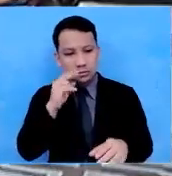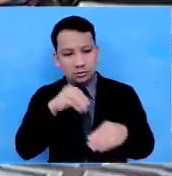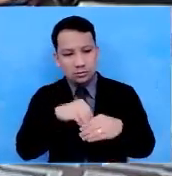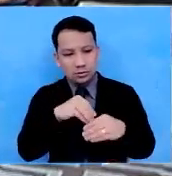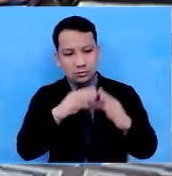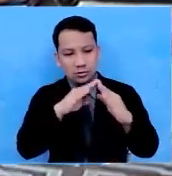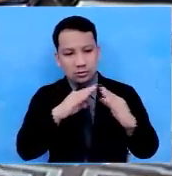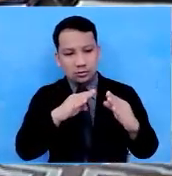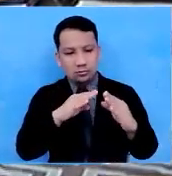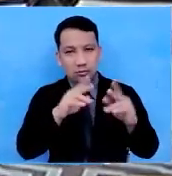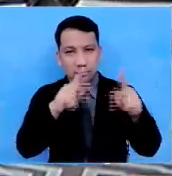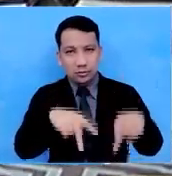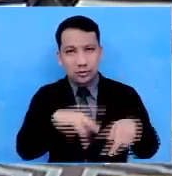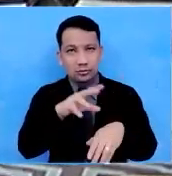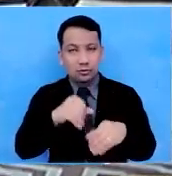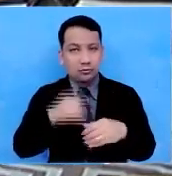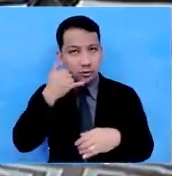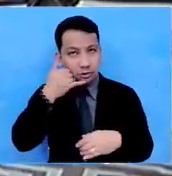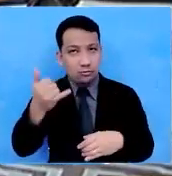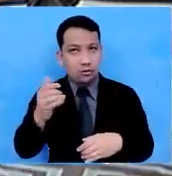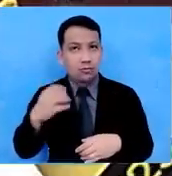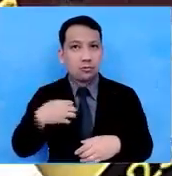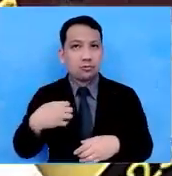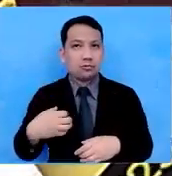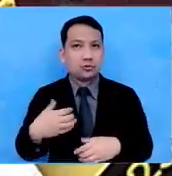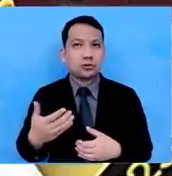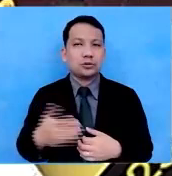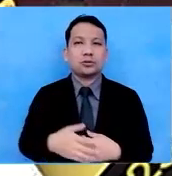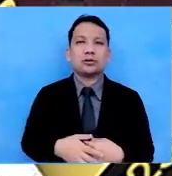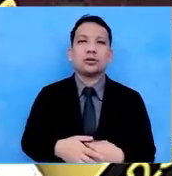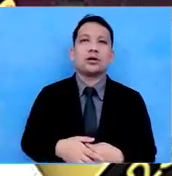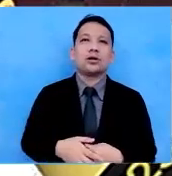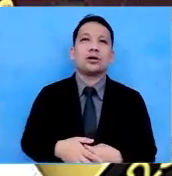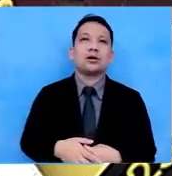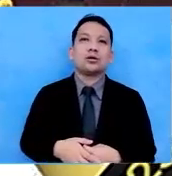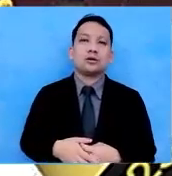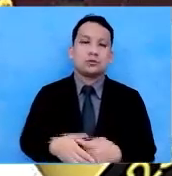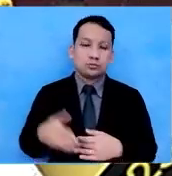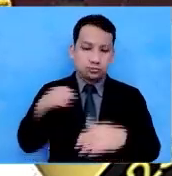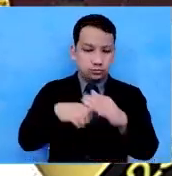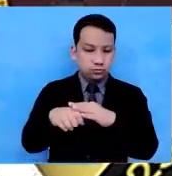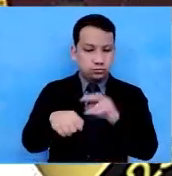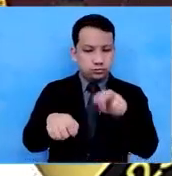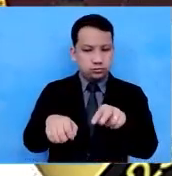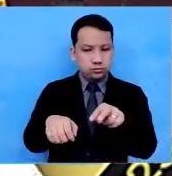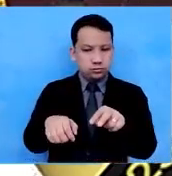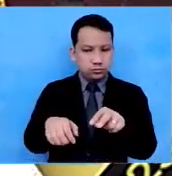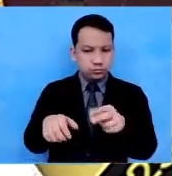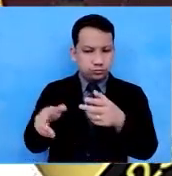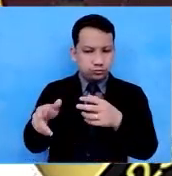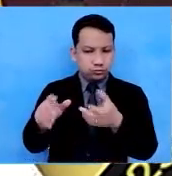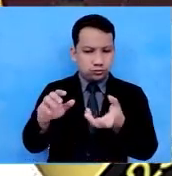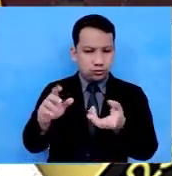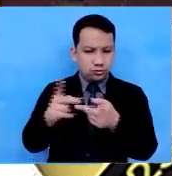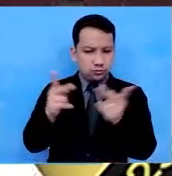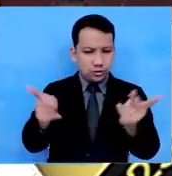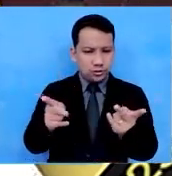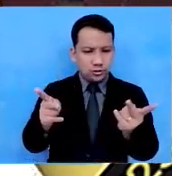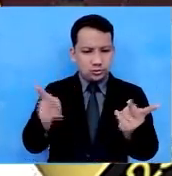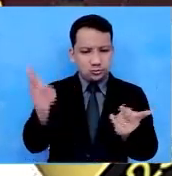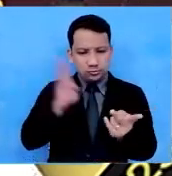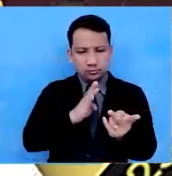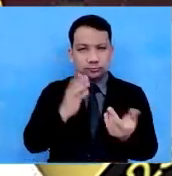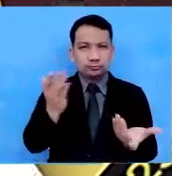tindahan, kaya't agad itong humingi ng tulong sa mga otoridad. Nung pumasok siya doon ay napansin niyang magulo ang lugar at meron pa